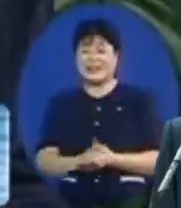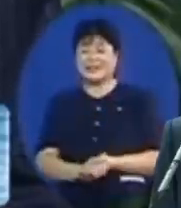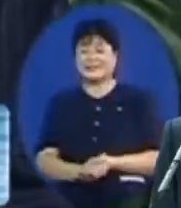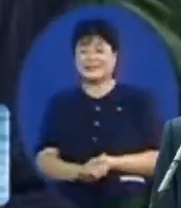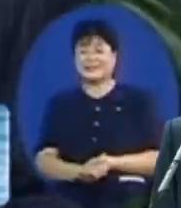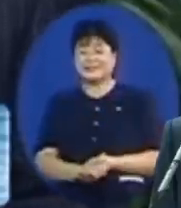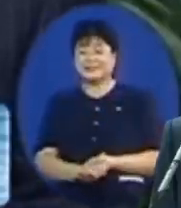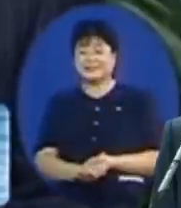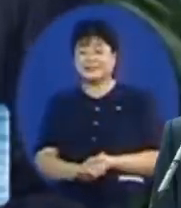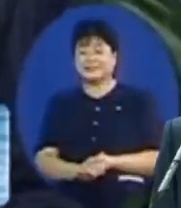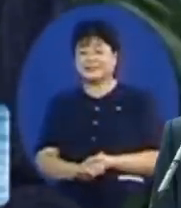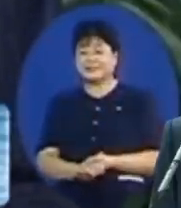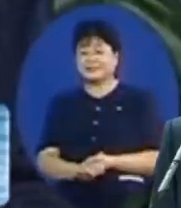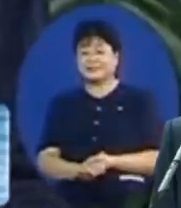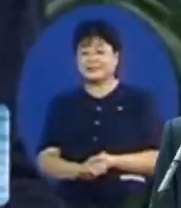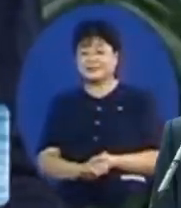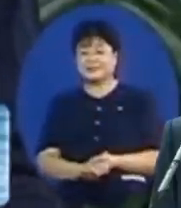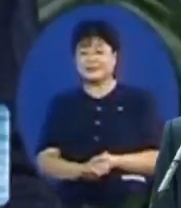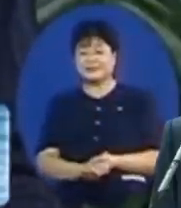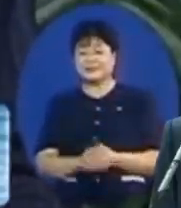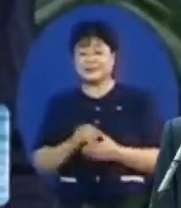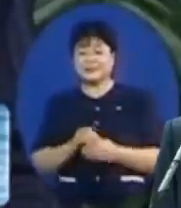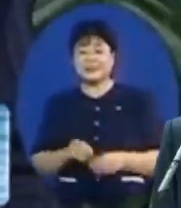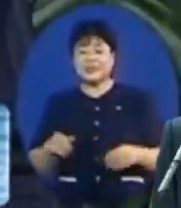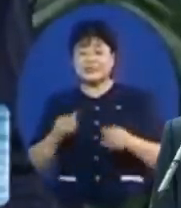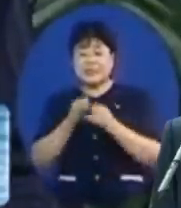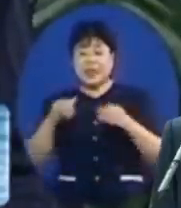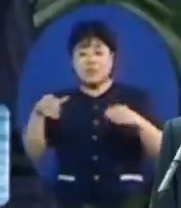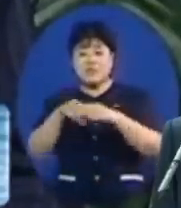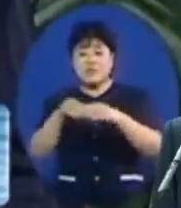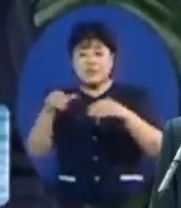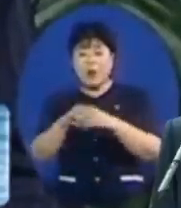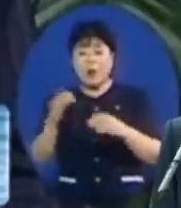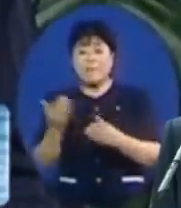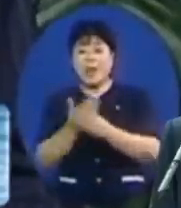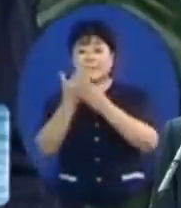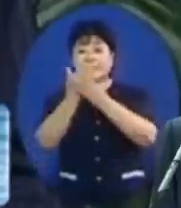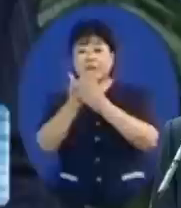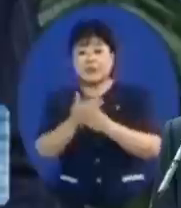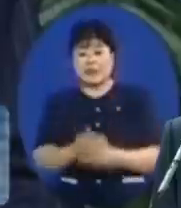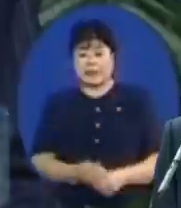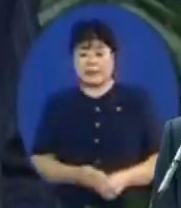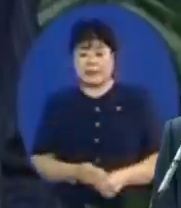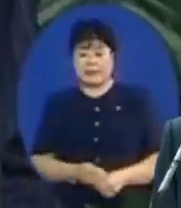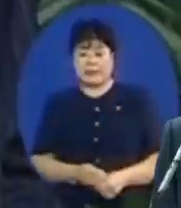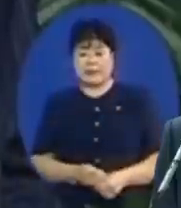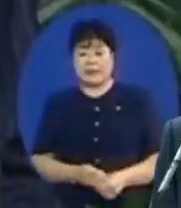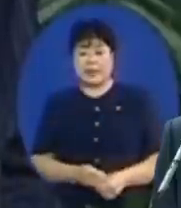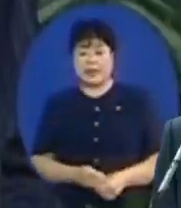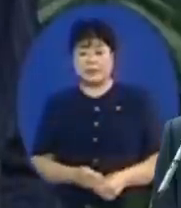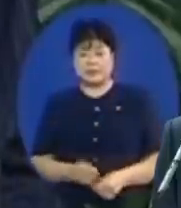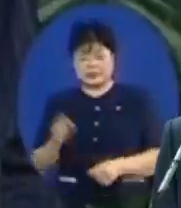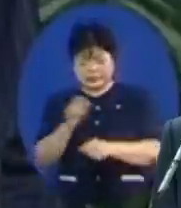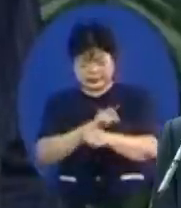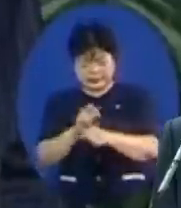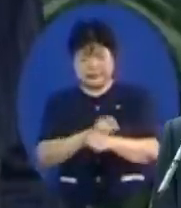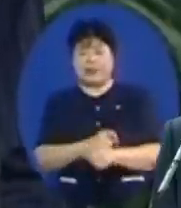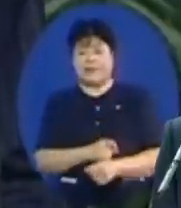합니다. 인류 문명 발전에 지대한 공헌을 한 발명품 중에